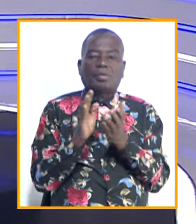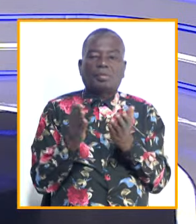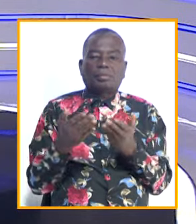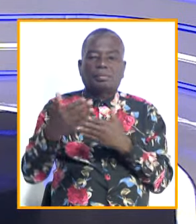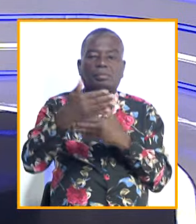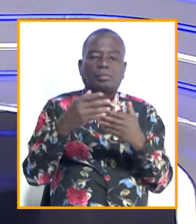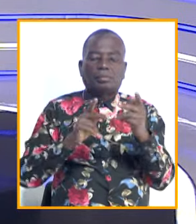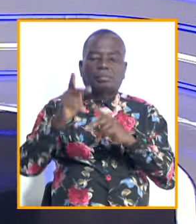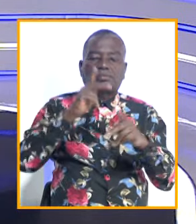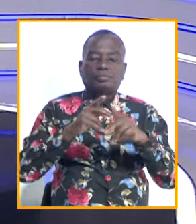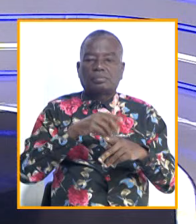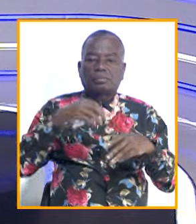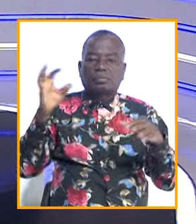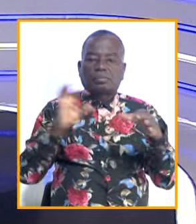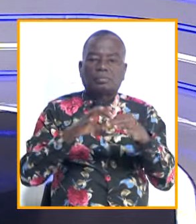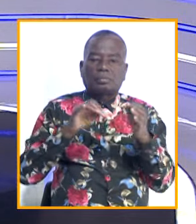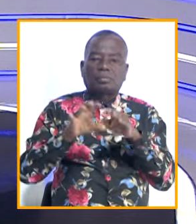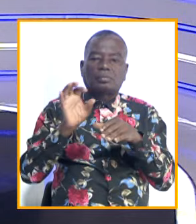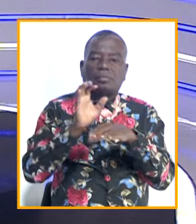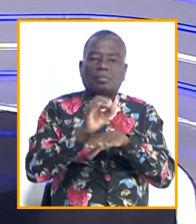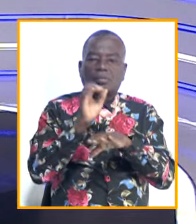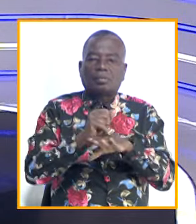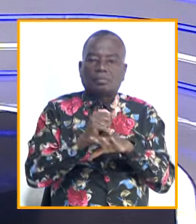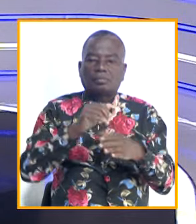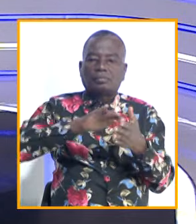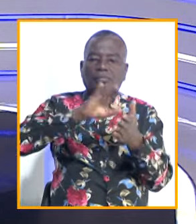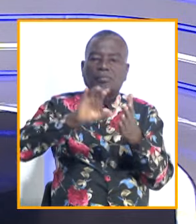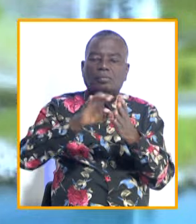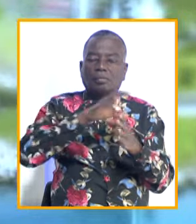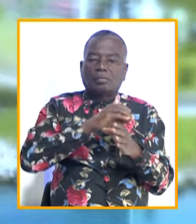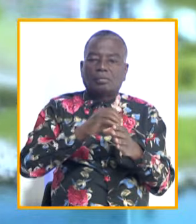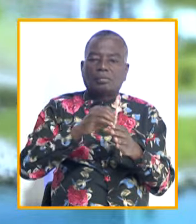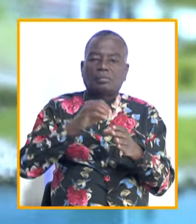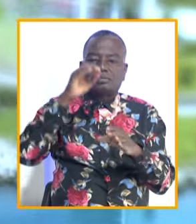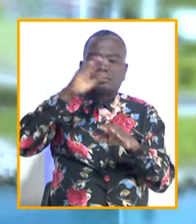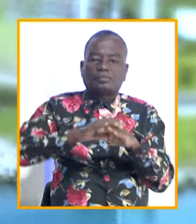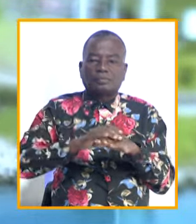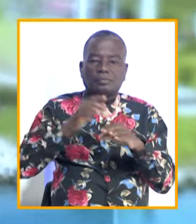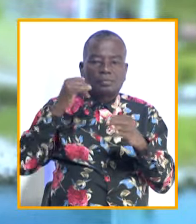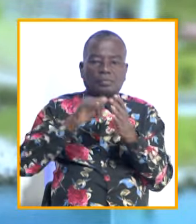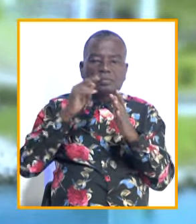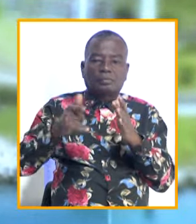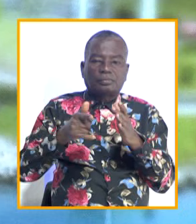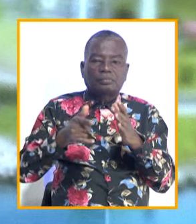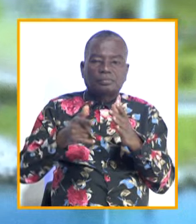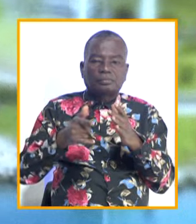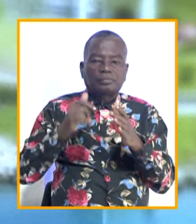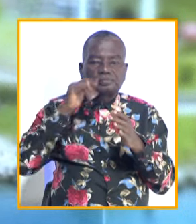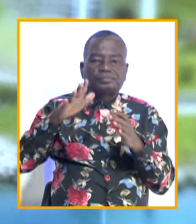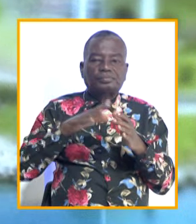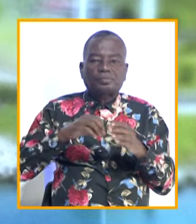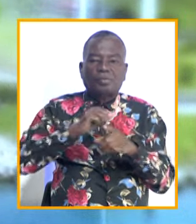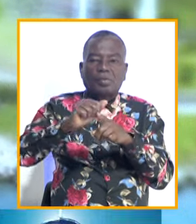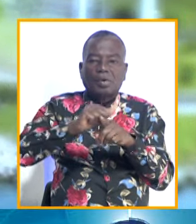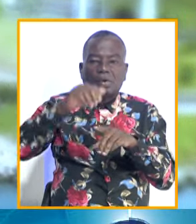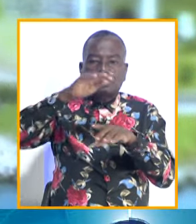rapproche les populations et les partenaires de la Côte d'Ivoire des centres de décision publique. Et sur cet élan de participation publique, des femmes ont été formées